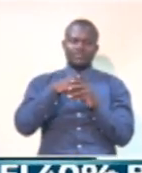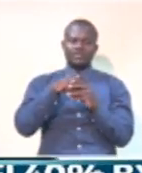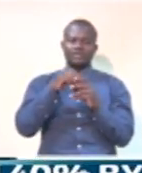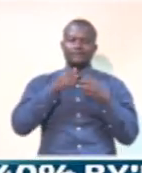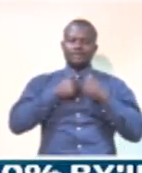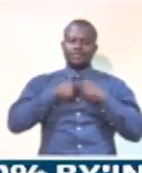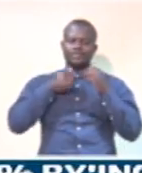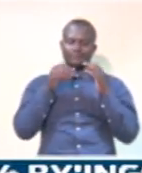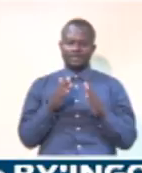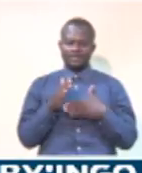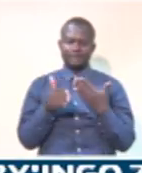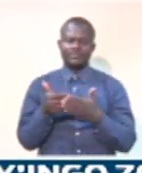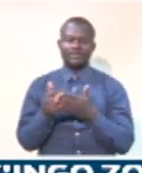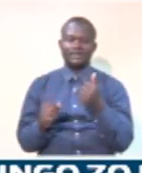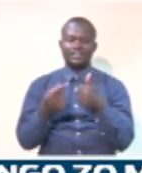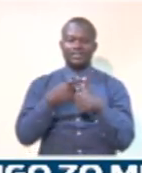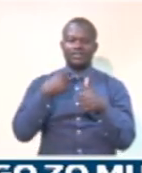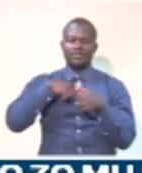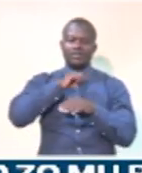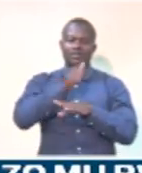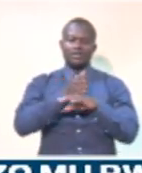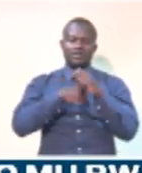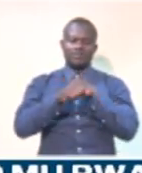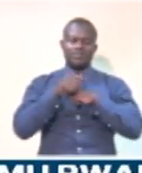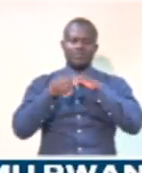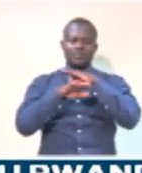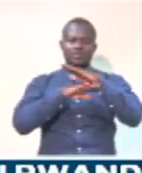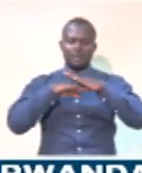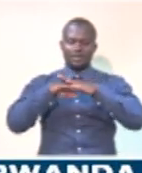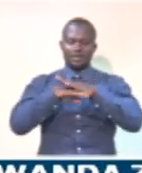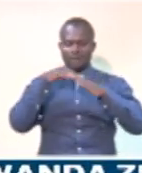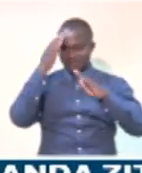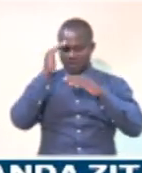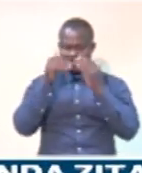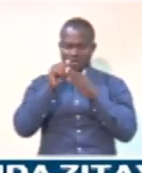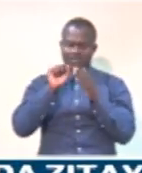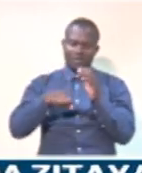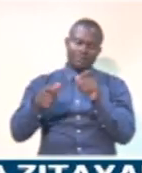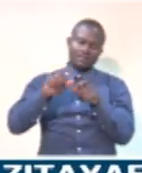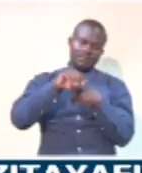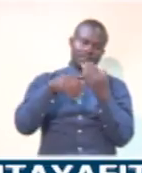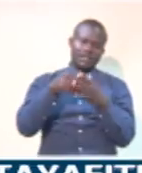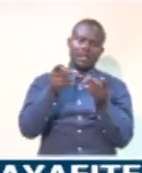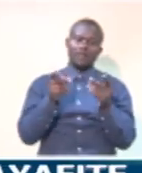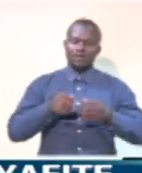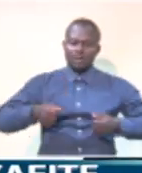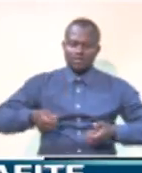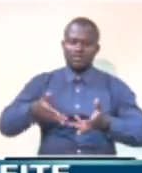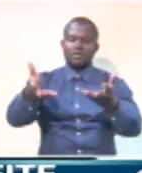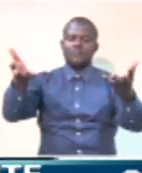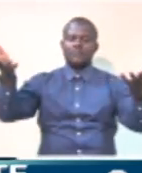gufata, icya mbere ni uko hajya hashyirwaho ibikorwa remezo byo kugira ngo twongere ubwanikiro